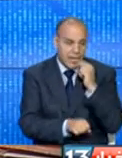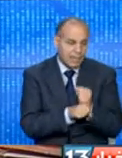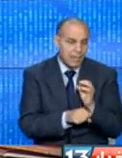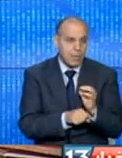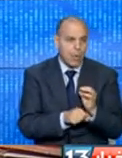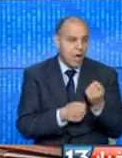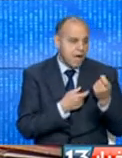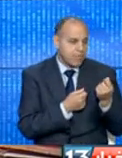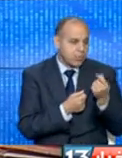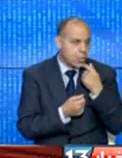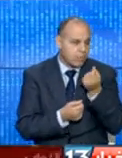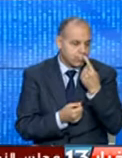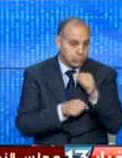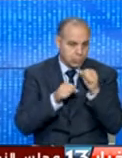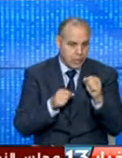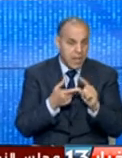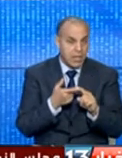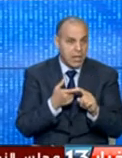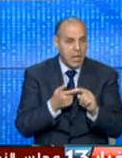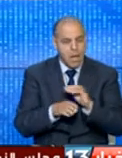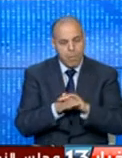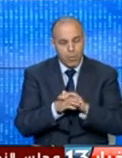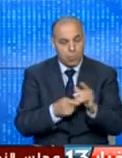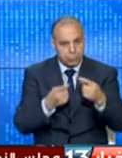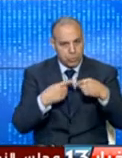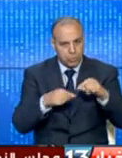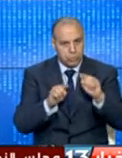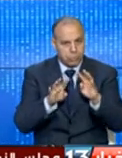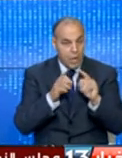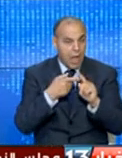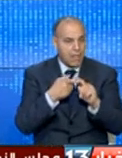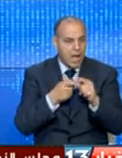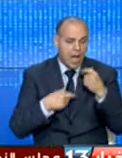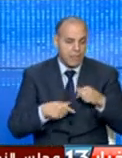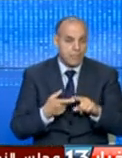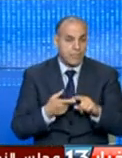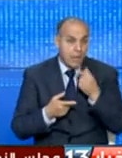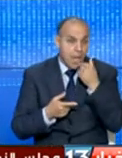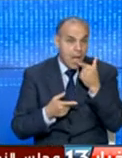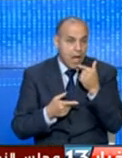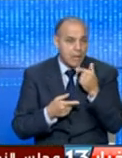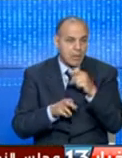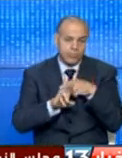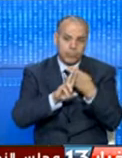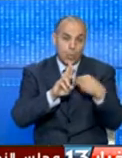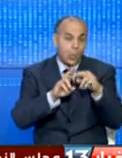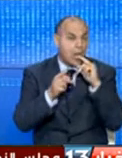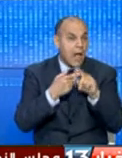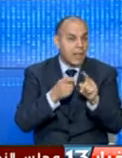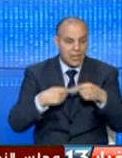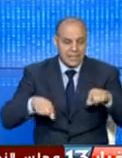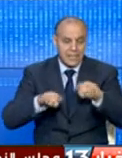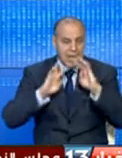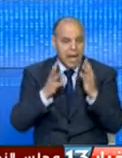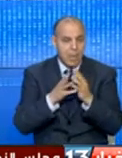والوضع المالي للصيدلية المركزية هي أبرز المحاور التي طرحها عدد من نواب الشعب خلال مداخلاتهم في الجلسة